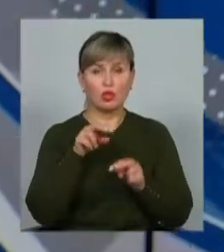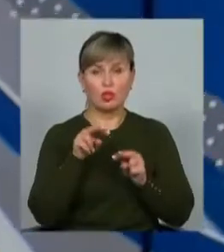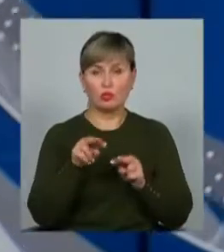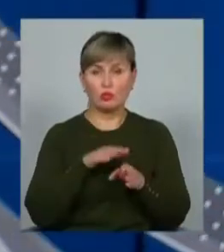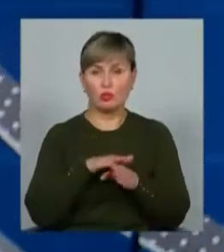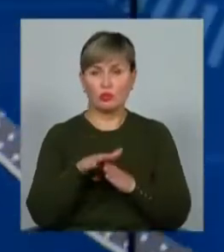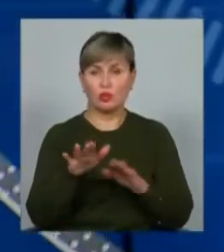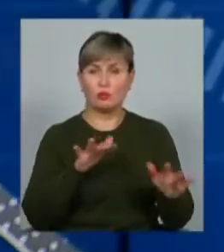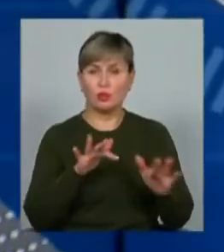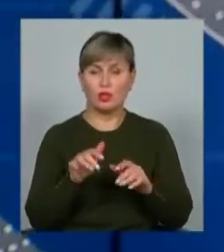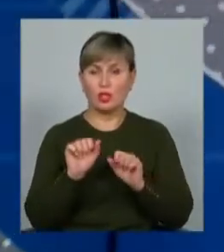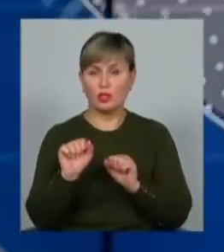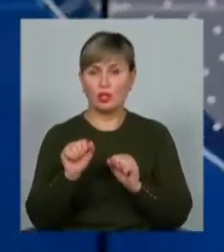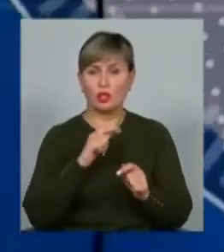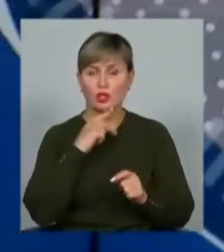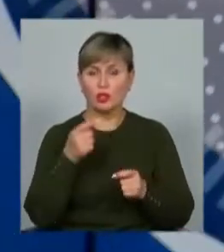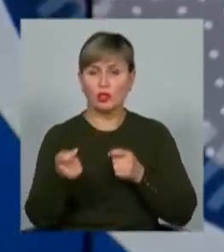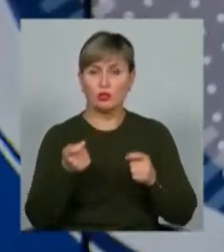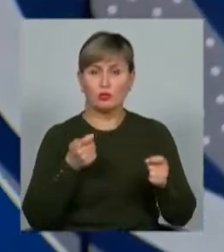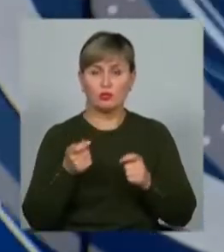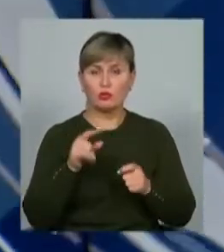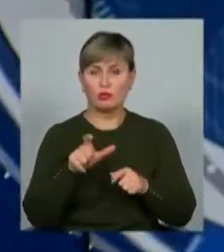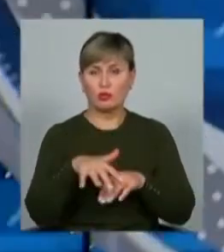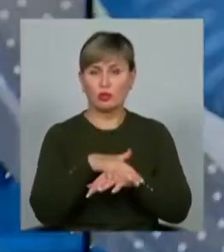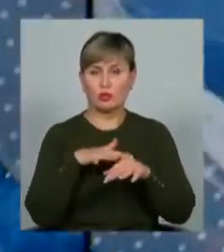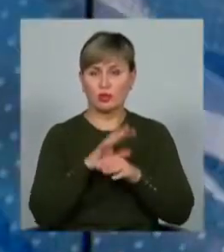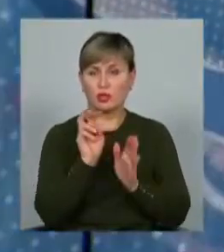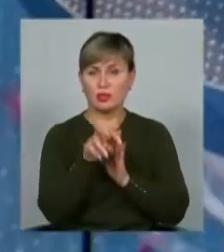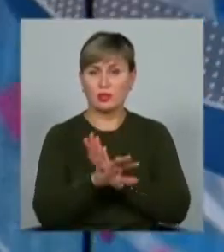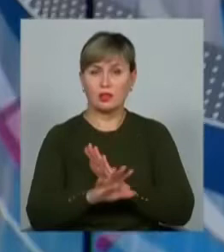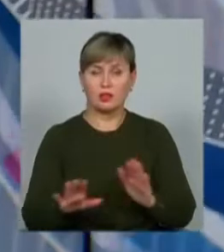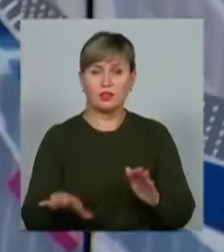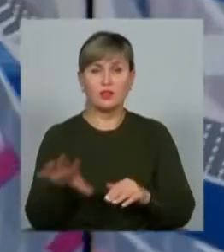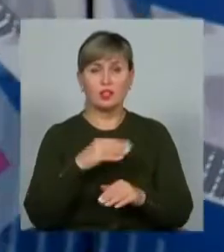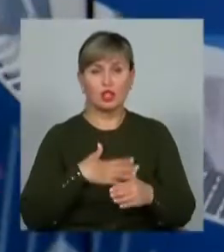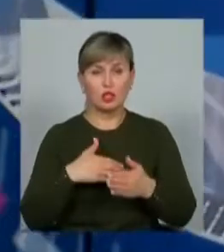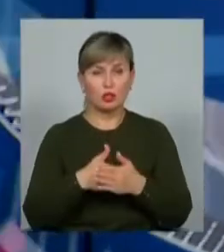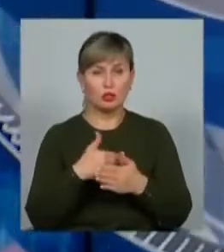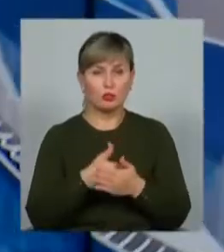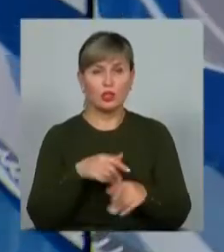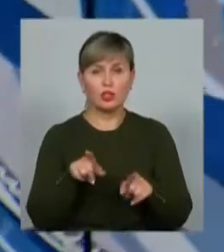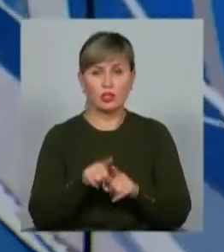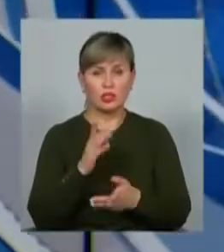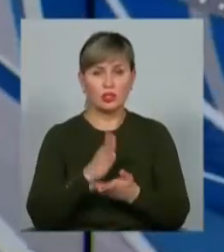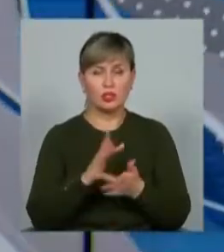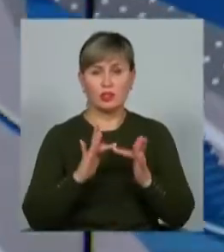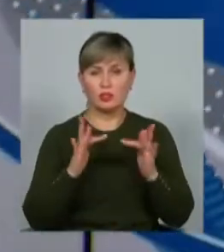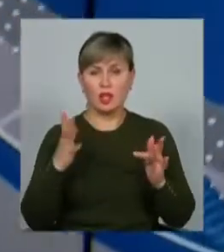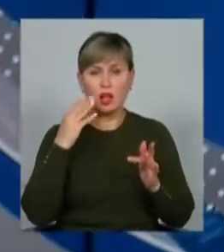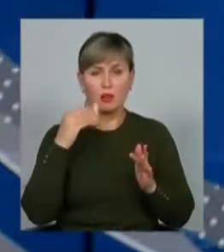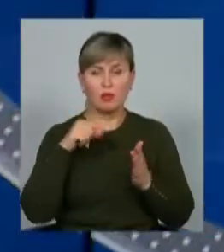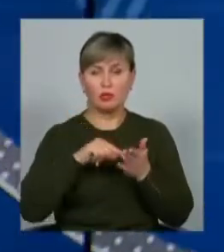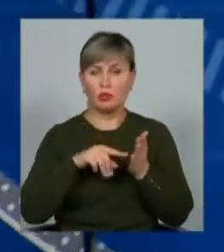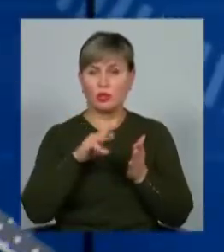меры предосторожности и по возможности избегать мест массового скопления людей. Все наши новости вы также найдете на сайте almaty.tv